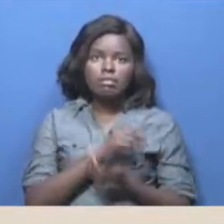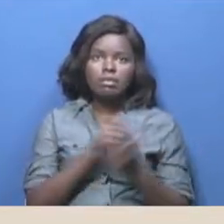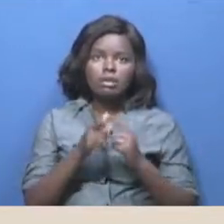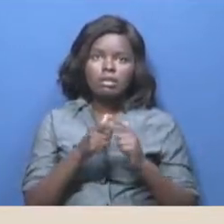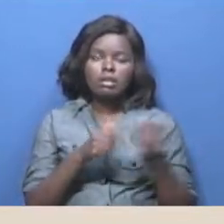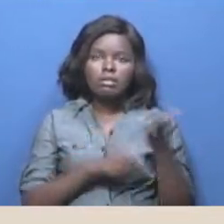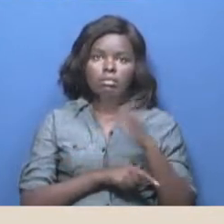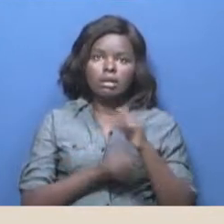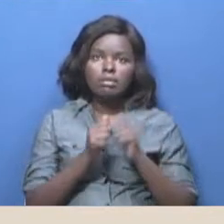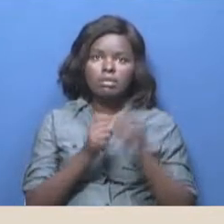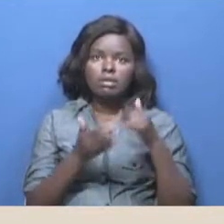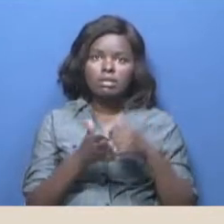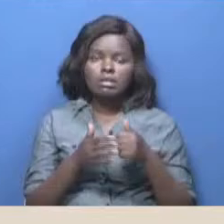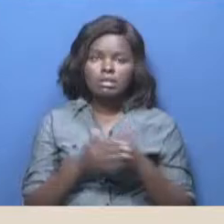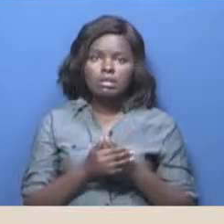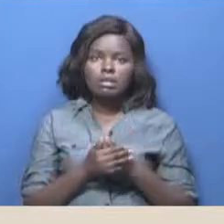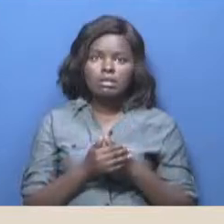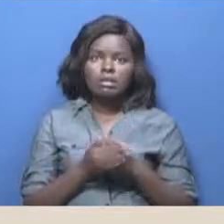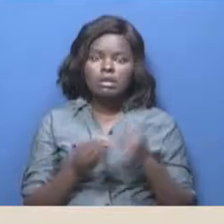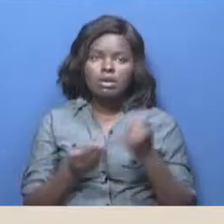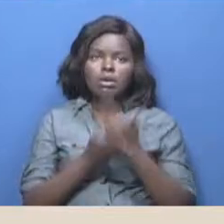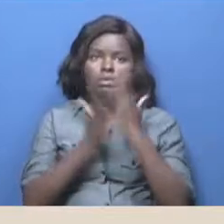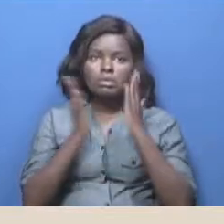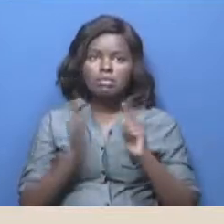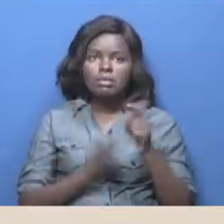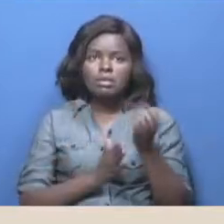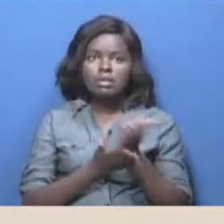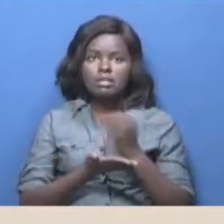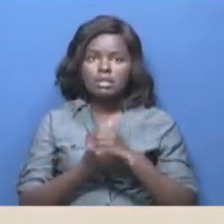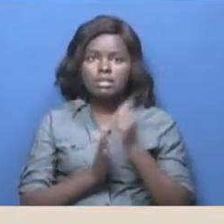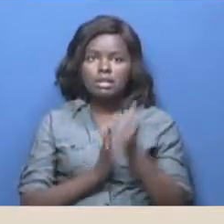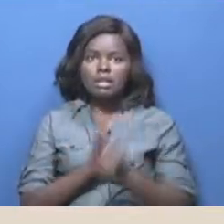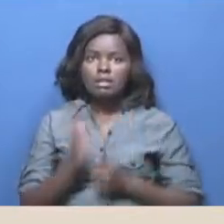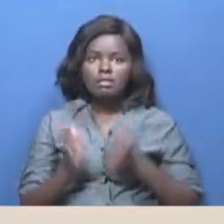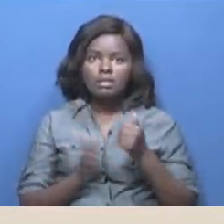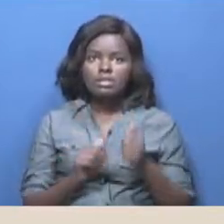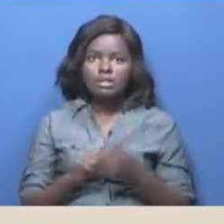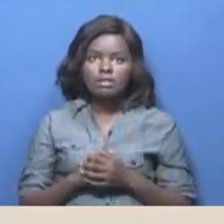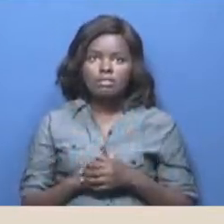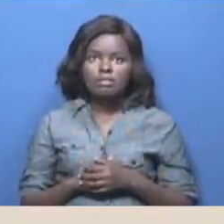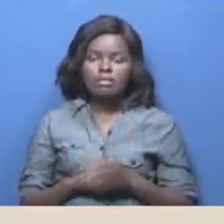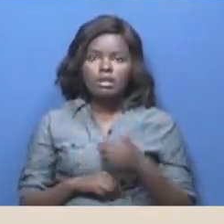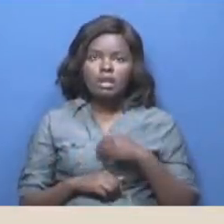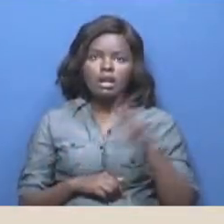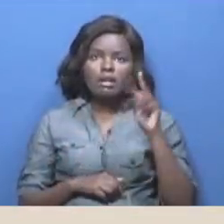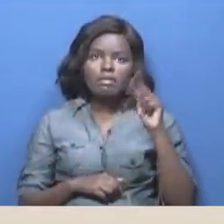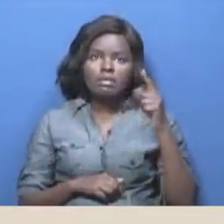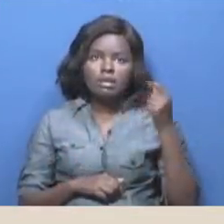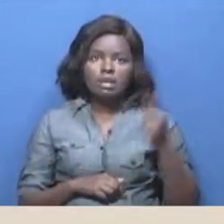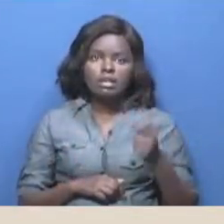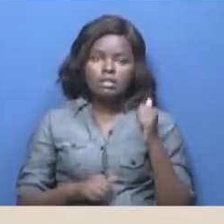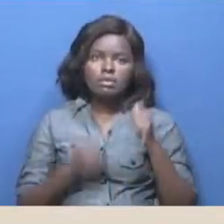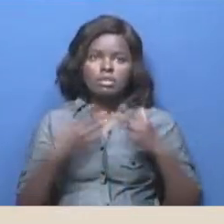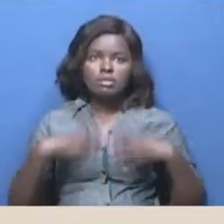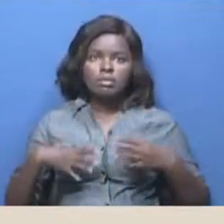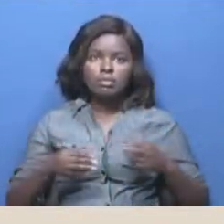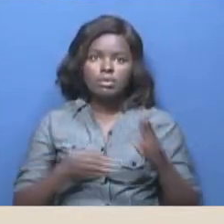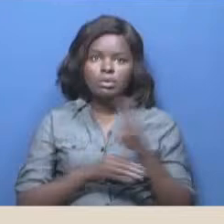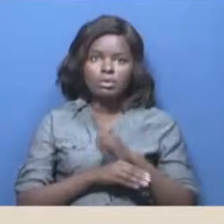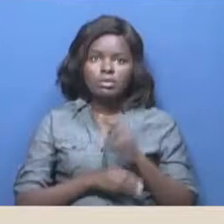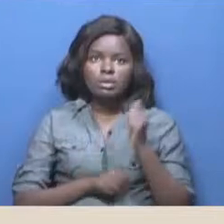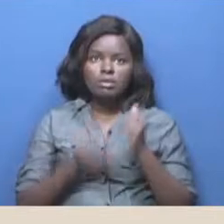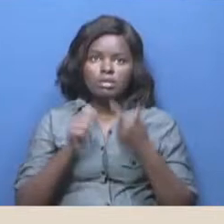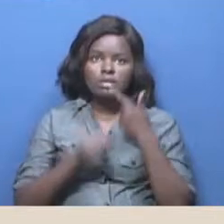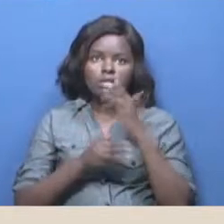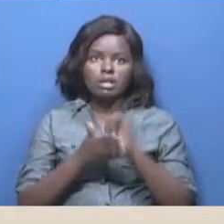hiyo. Kuringana na afitha ũmwe wa sekta ĩno mwena wa Naivasha Nicholas Kagondo, nĩ mahithũkĩtie neti itetwo nĩ tũrĩa nĩme, ũndũ ũrĩa augĩte